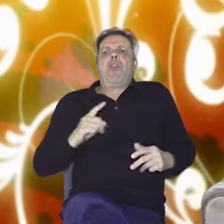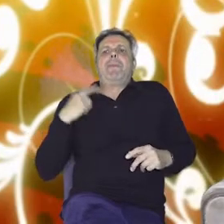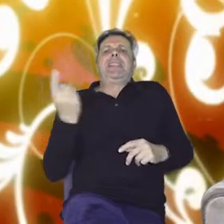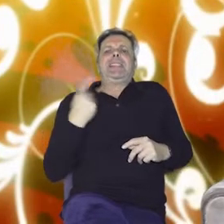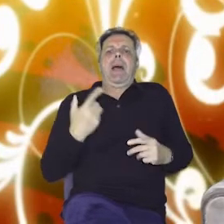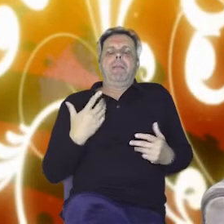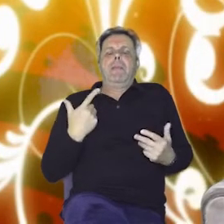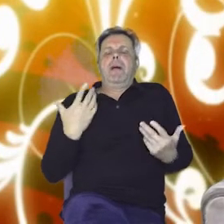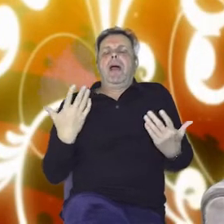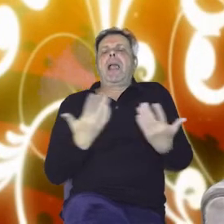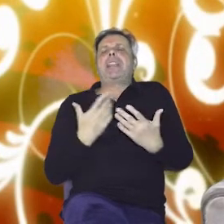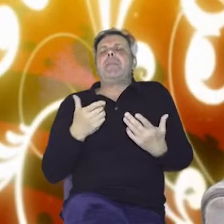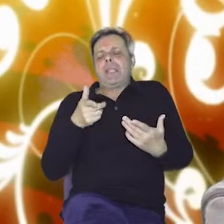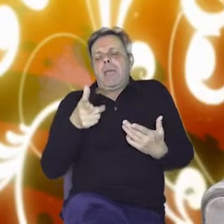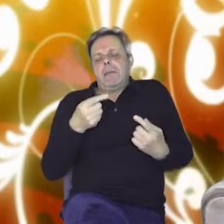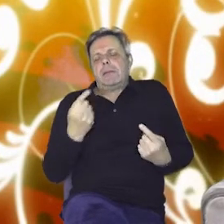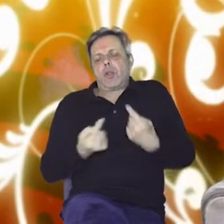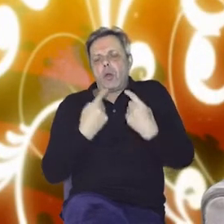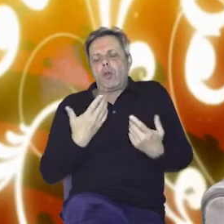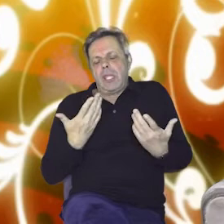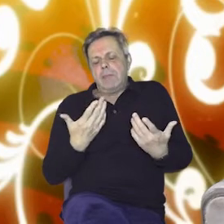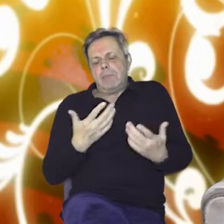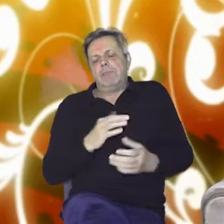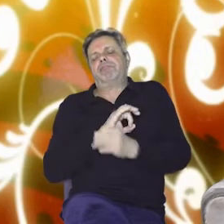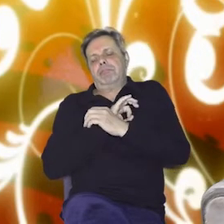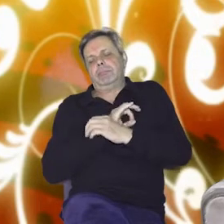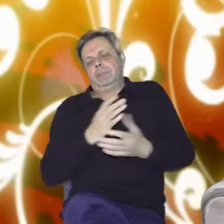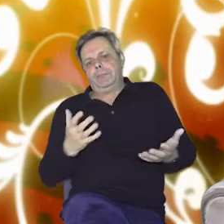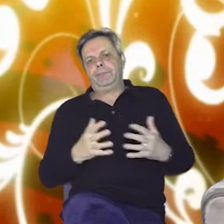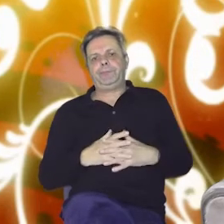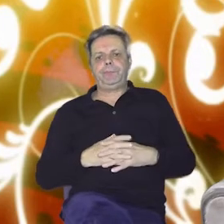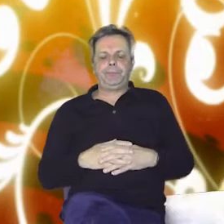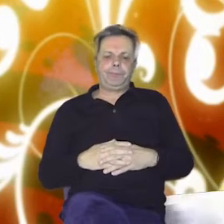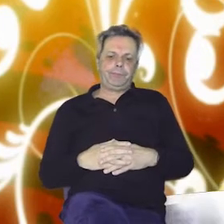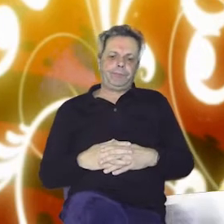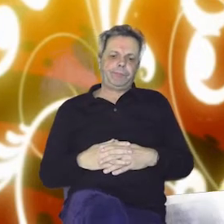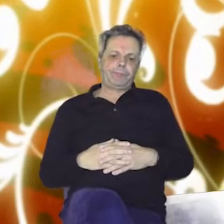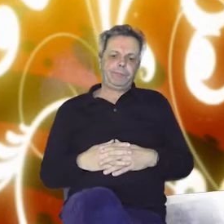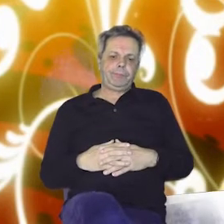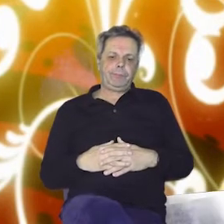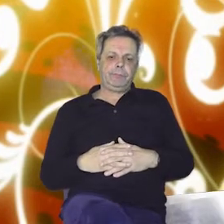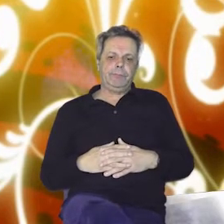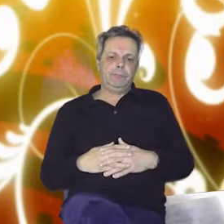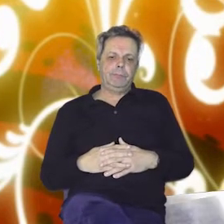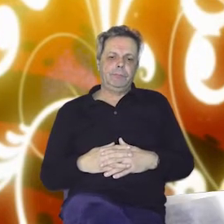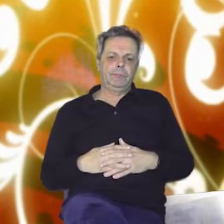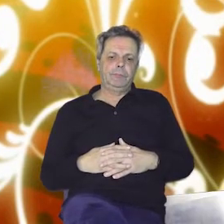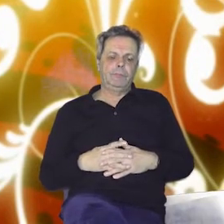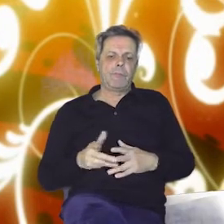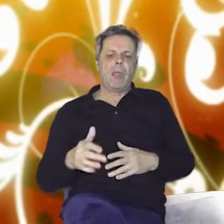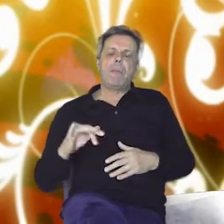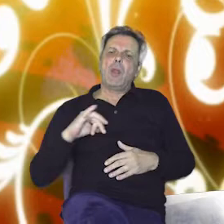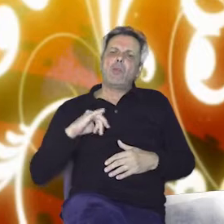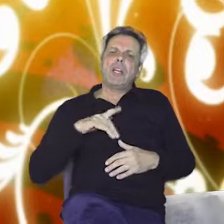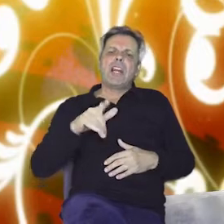nešto što zovemo smrt događa. Gledajte, tu me zanima zaista vaše mišljenje, mada